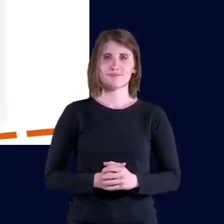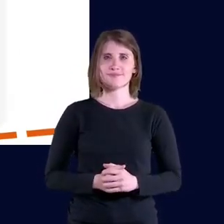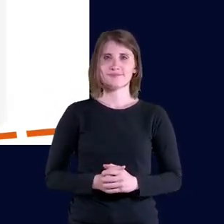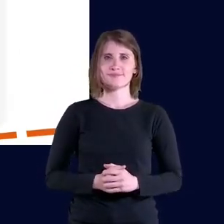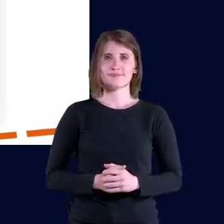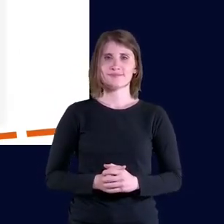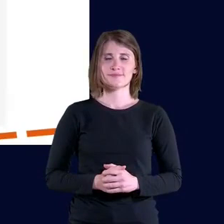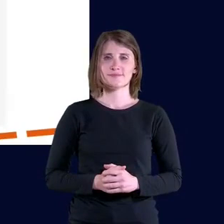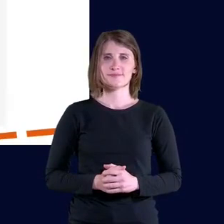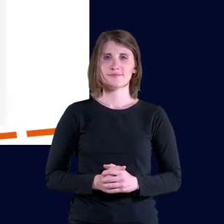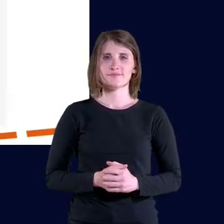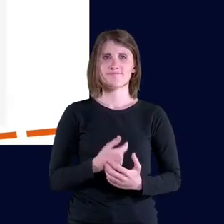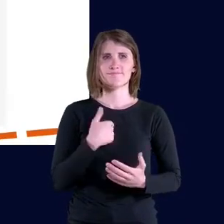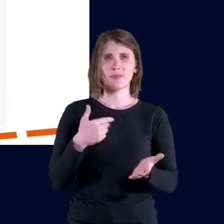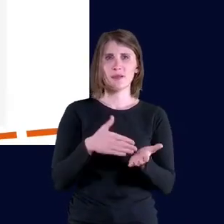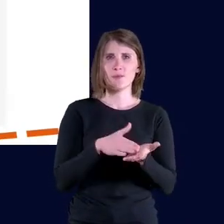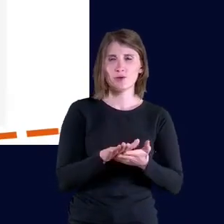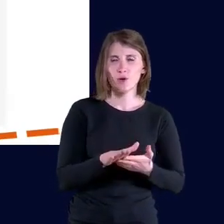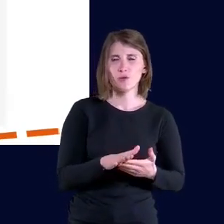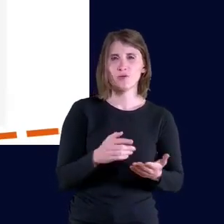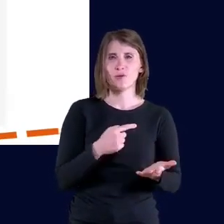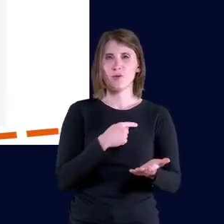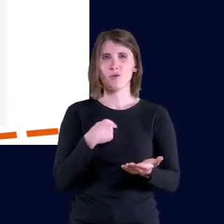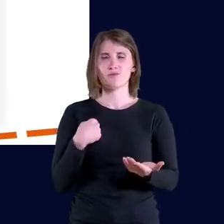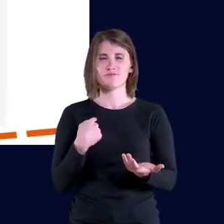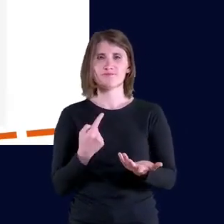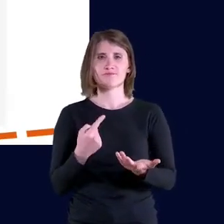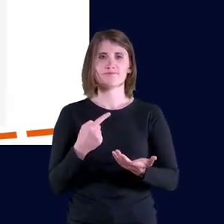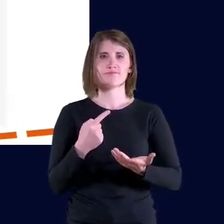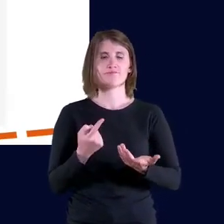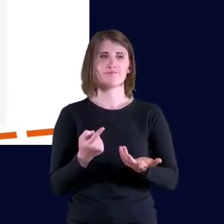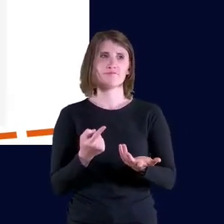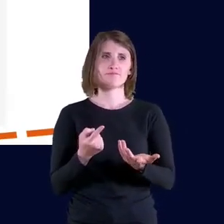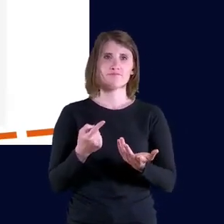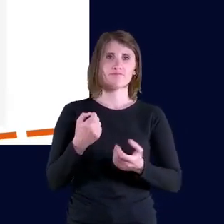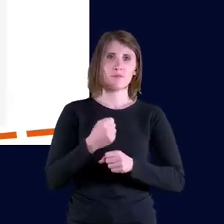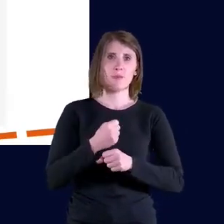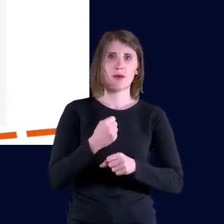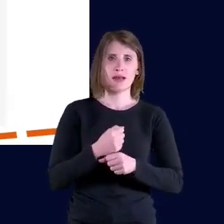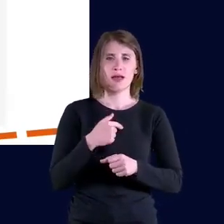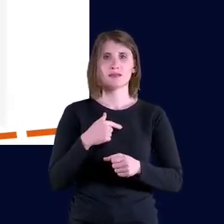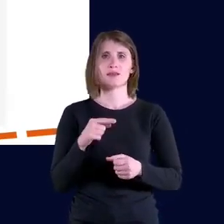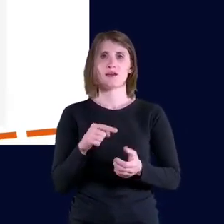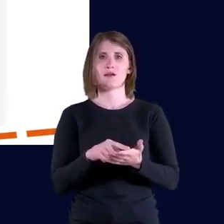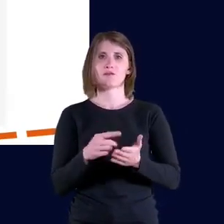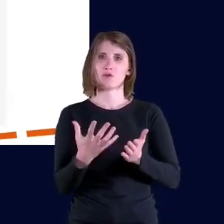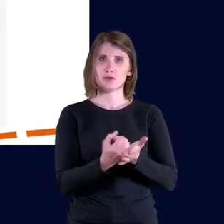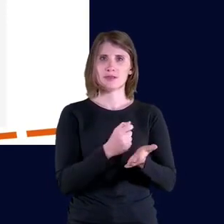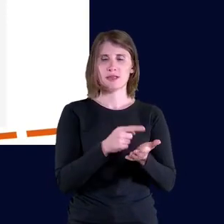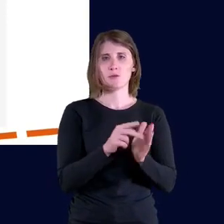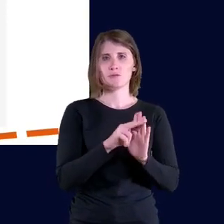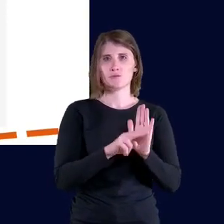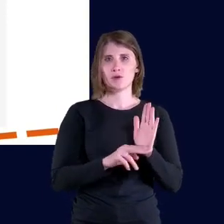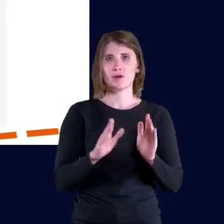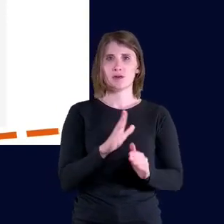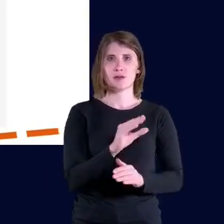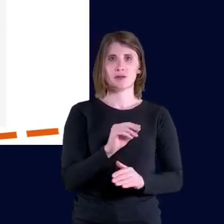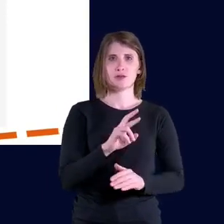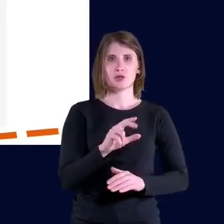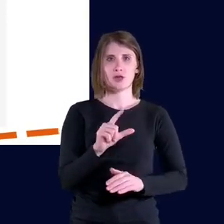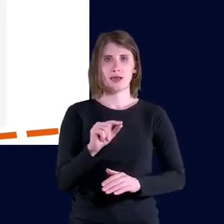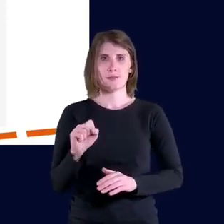na początku pracy głównie opieramy się właśnie nasze Romeo i na